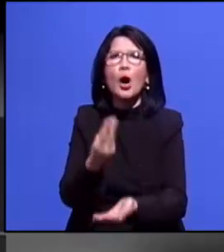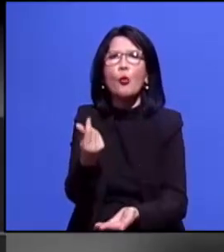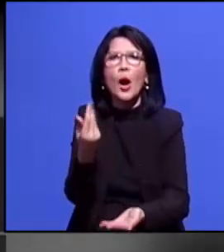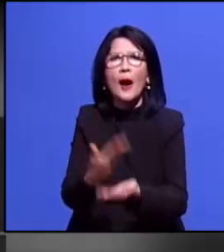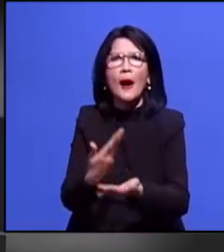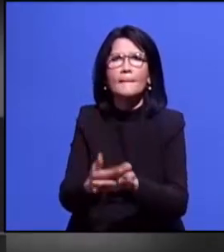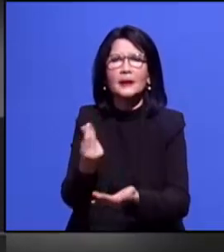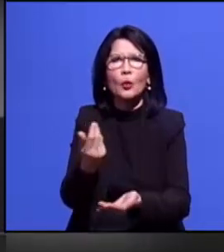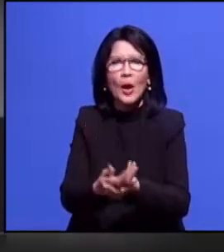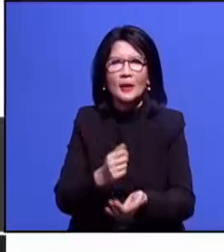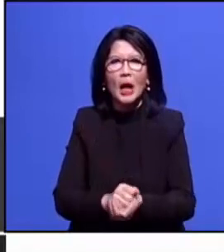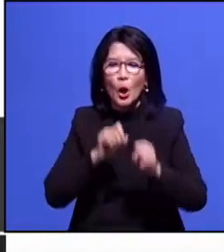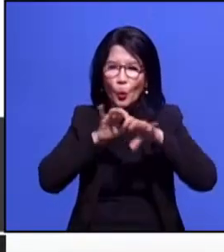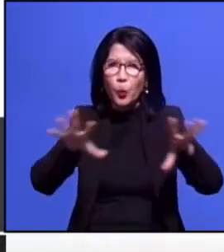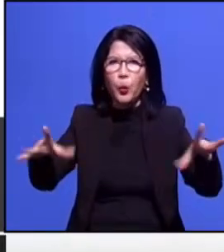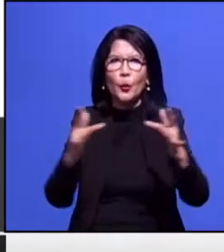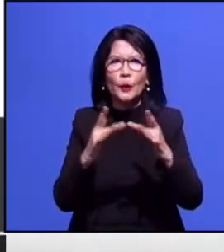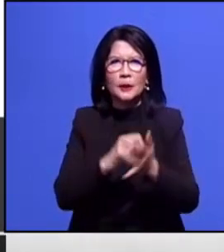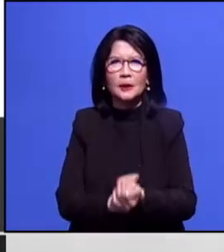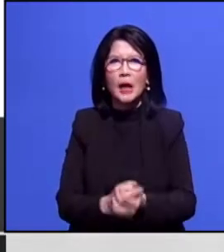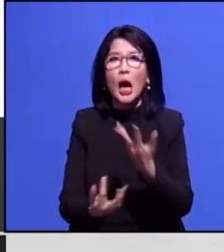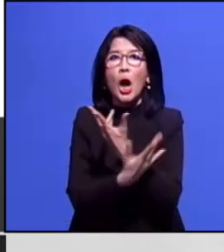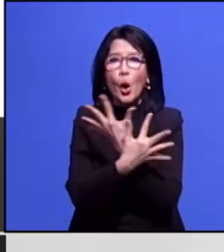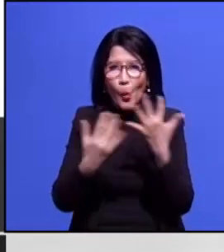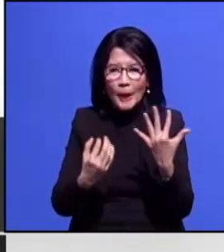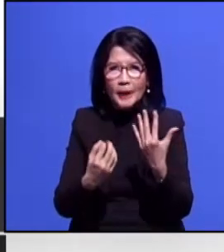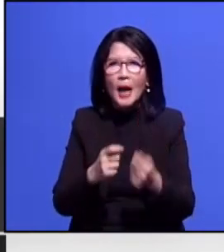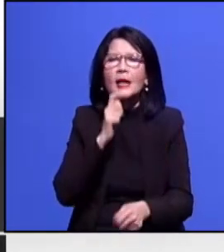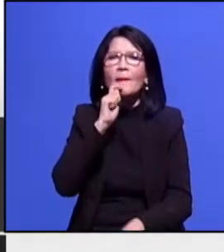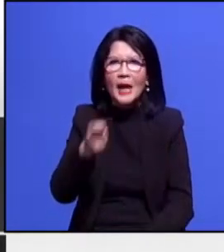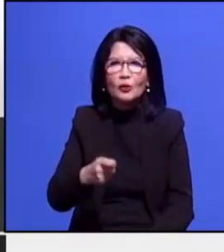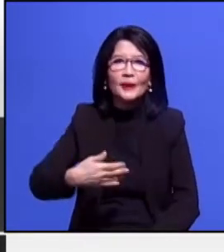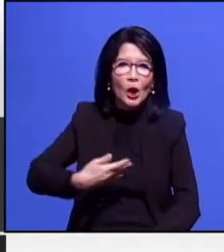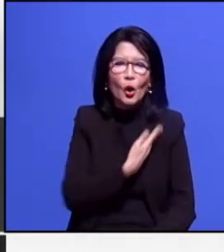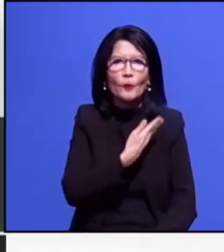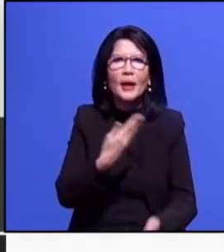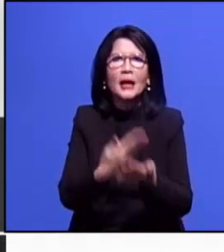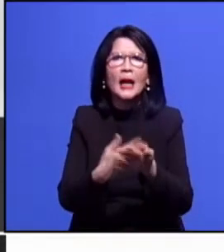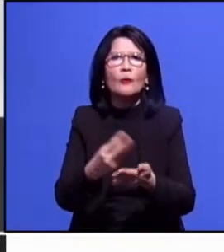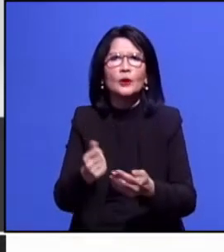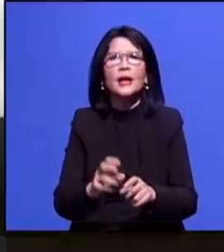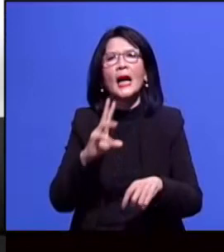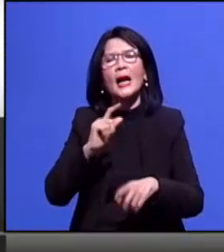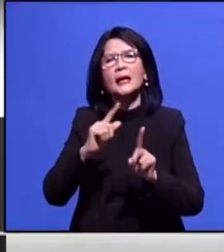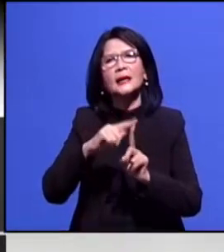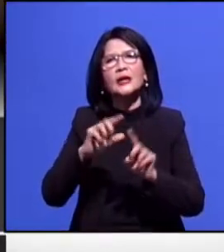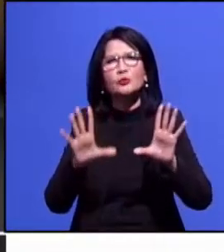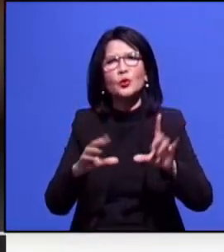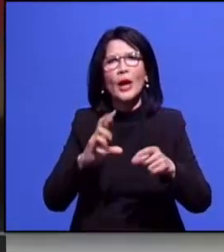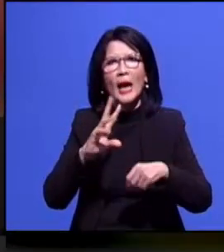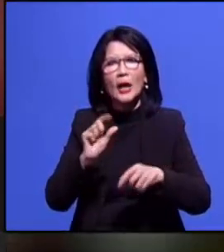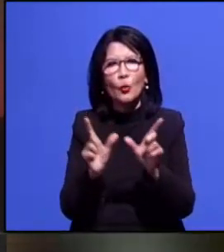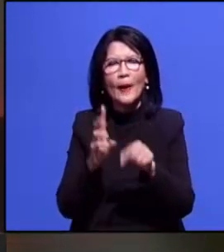menjadi viral di media sosial warga yang mengaku menjadi korban pungli tinggal di RT 10 RW 4 Kelurahan Jelambar